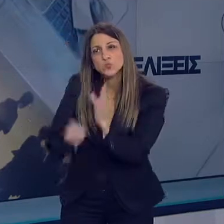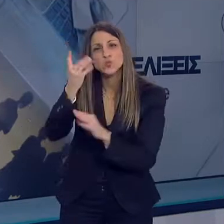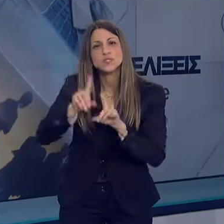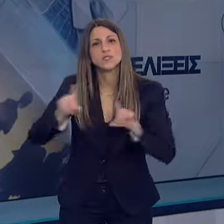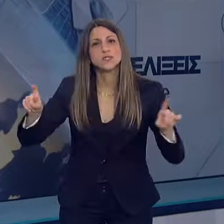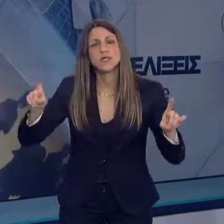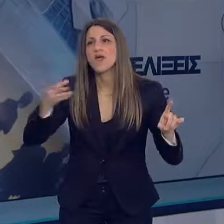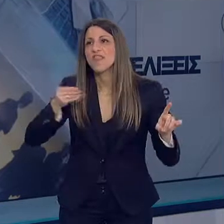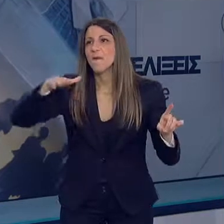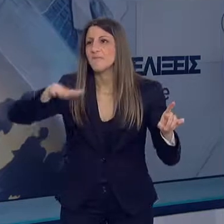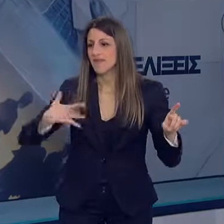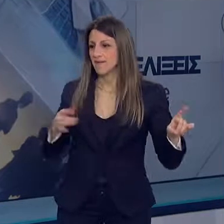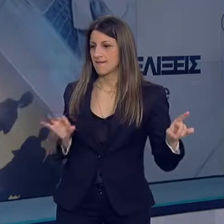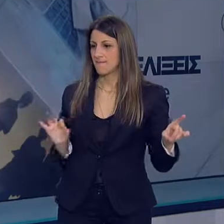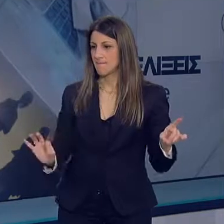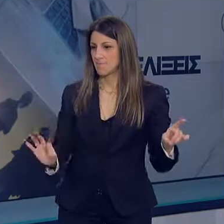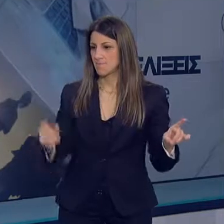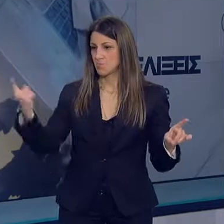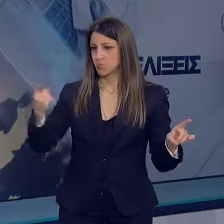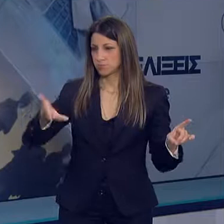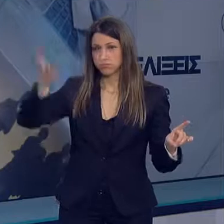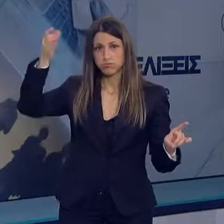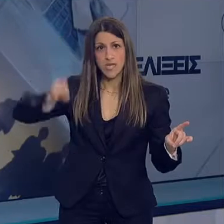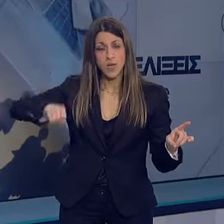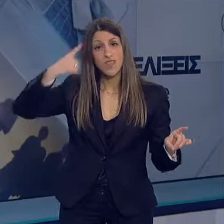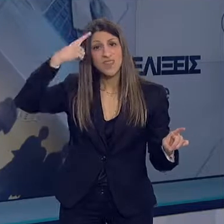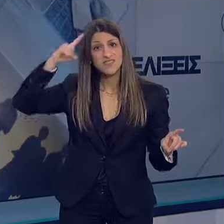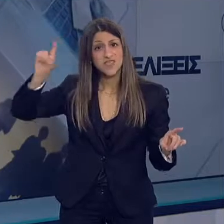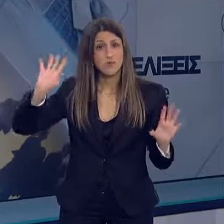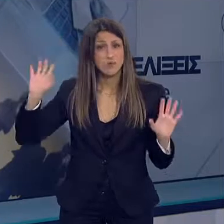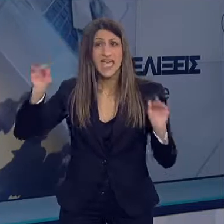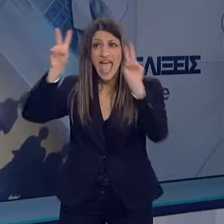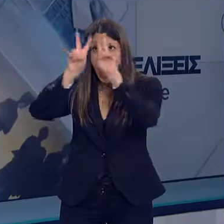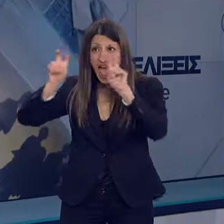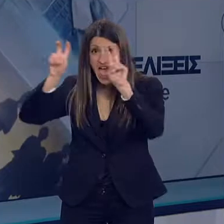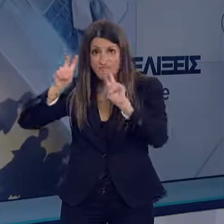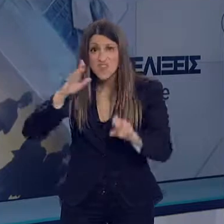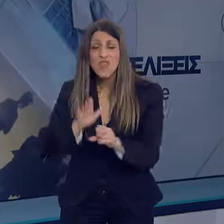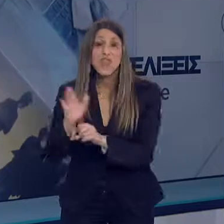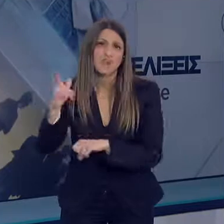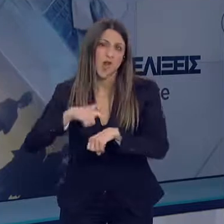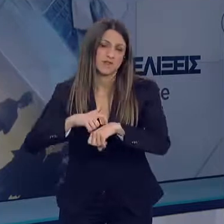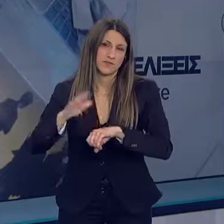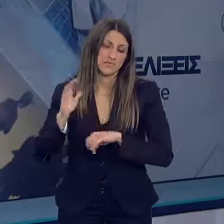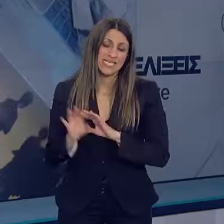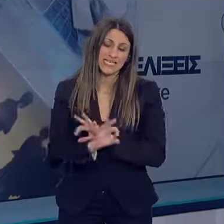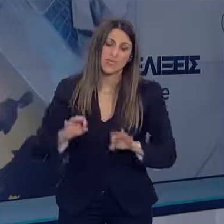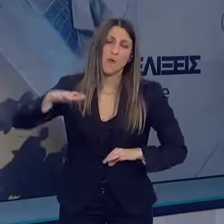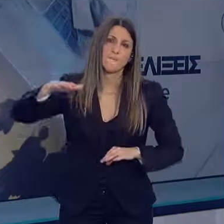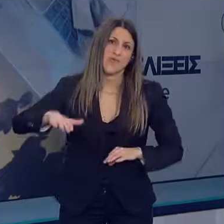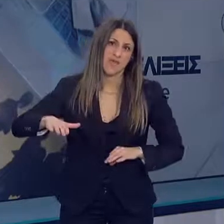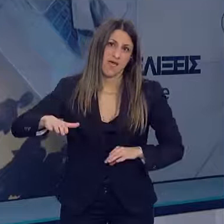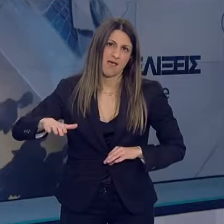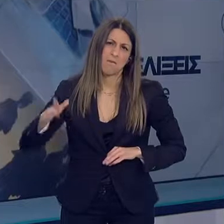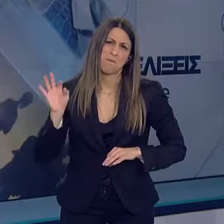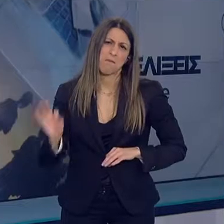παιδιών στη μετάδοση αυτής της επιδημίας σε παγκόσμιο επίπεδο. Δεν έχουμε αυτή τη στιγμή δεδομένα που το υποστηρίζουν. Σίγουρα τα μικρά παιδιά δεν ανήκουν σε